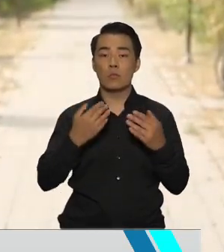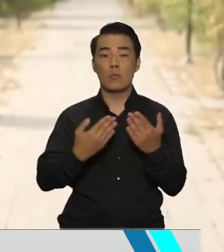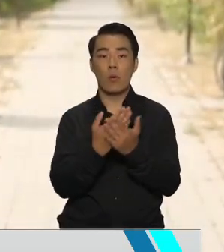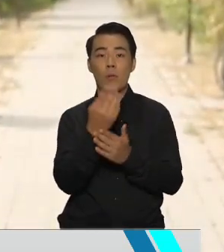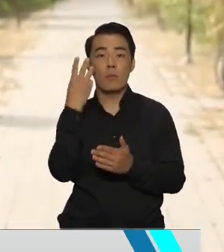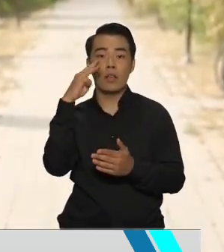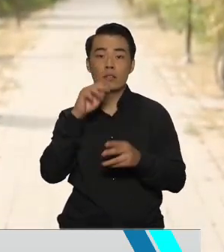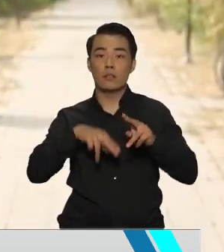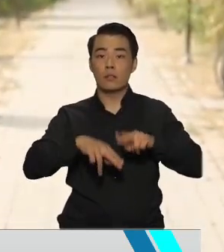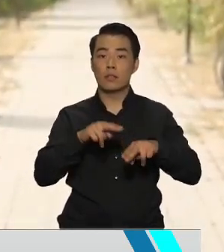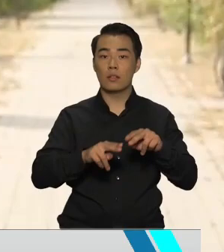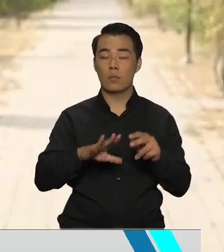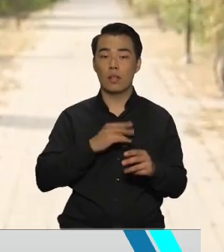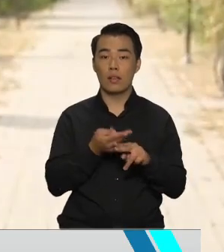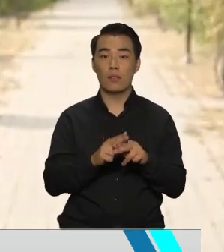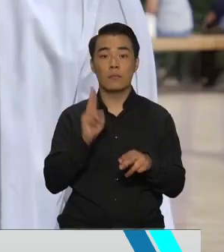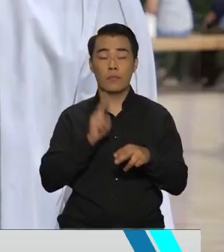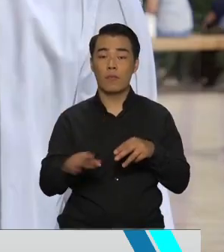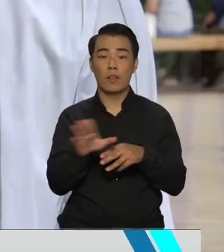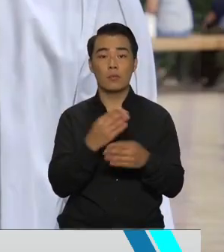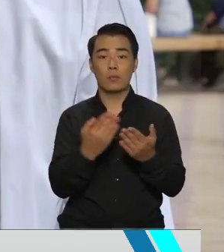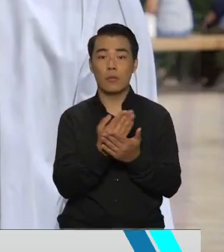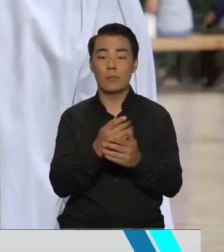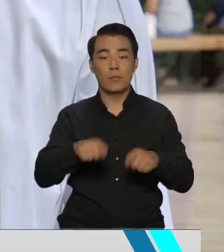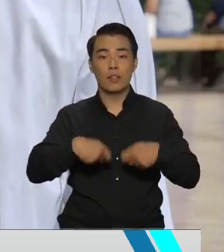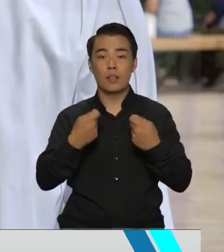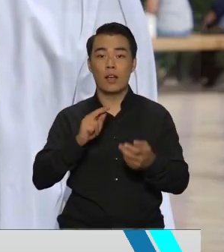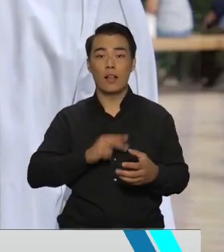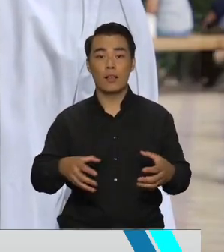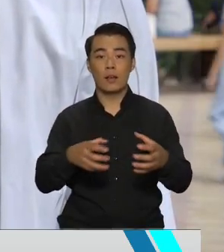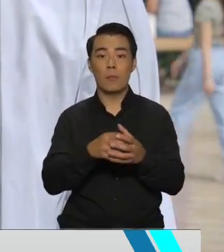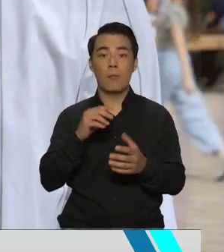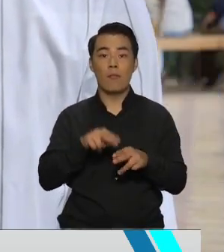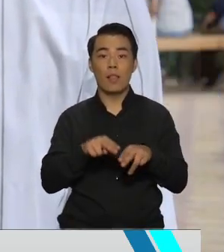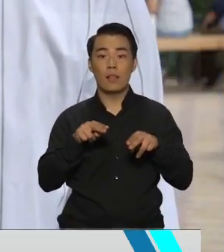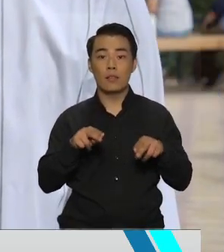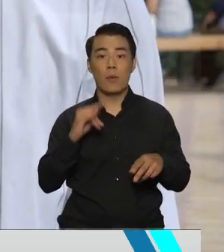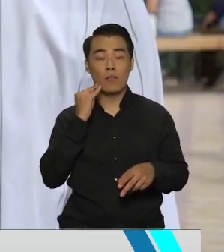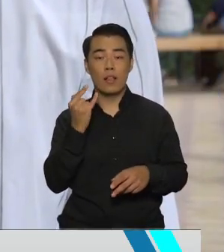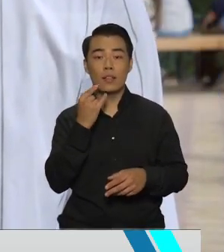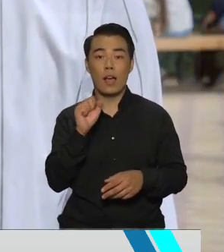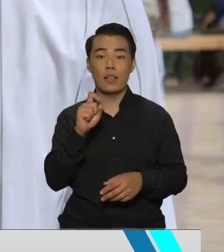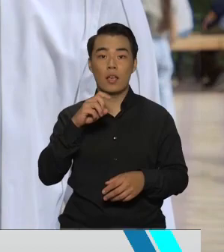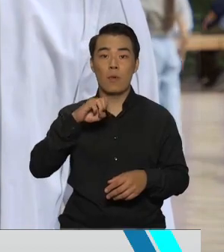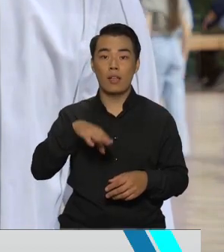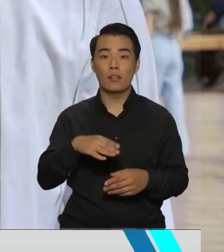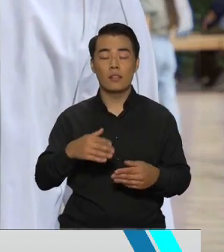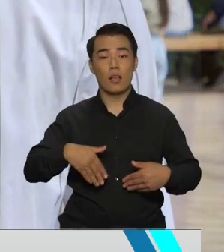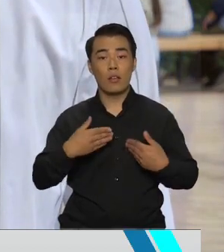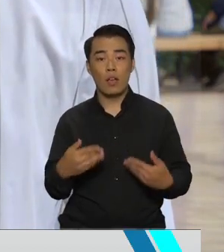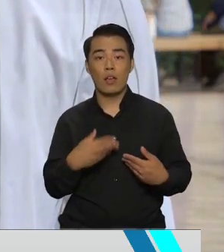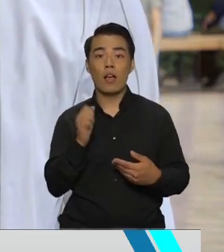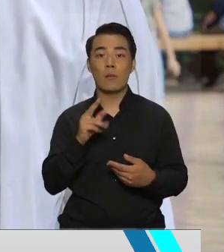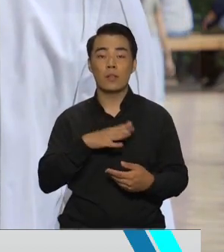физкультурно-оздоровительный комплекс. На этом у меня вся информация. Передаю слово коллеге из Павлодара. Азамат, какими событиями у вас